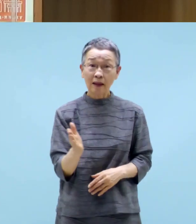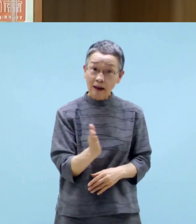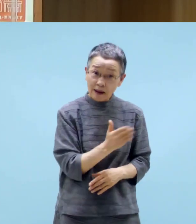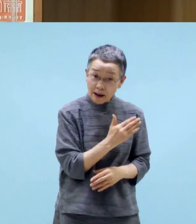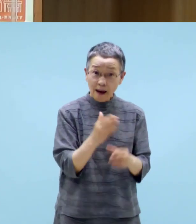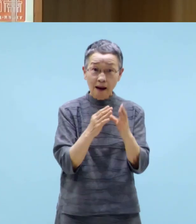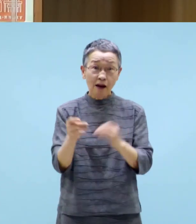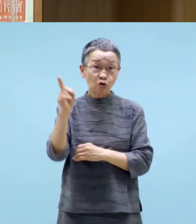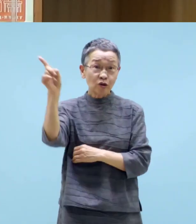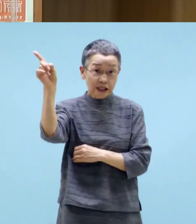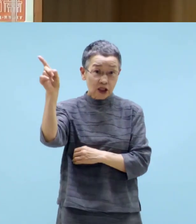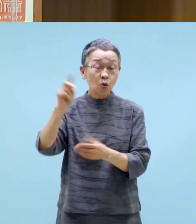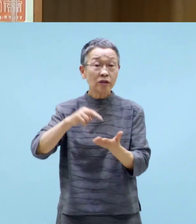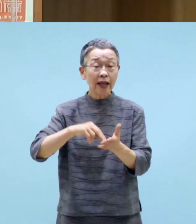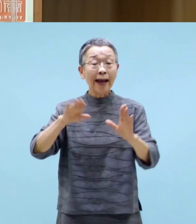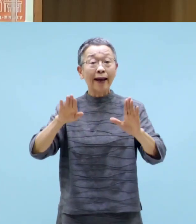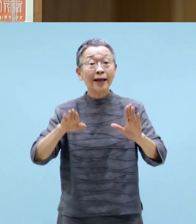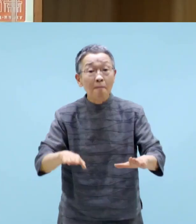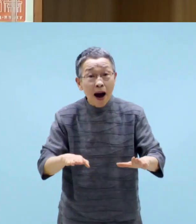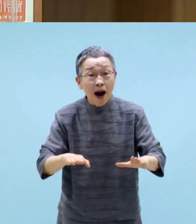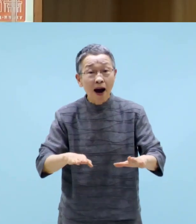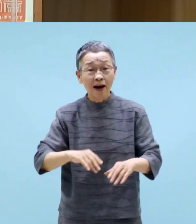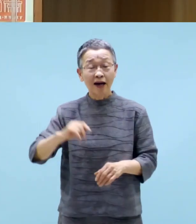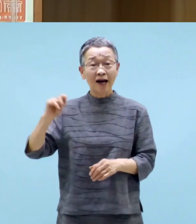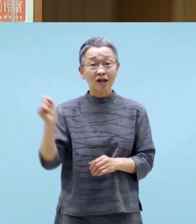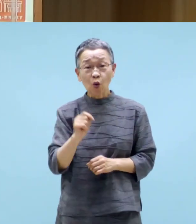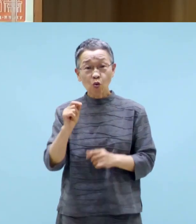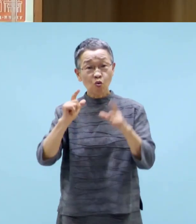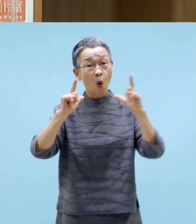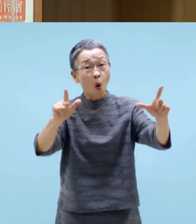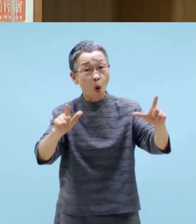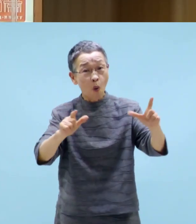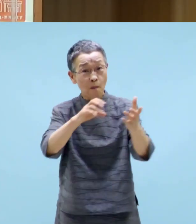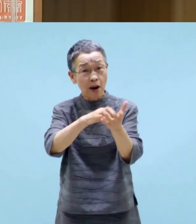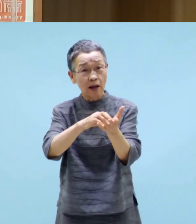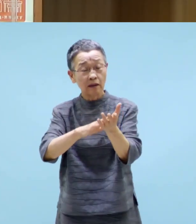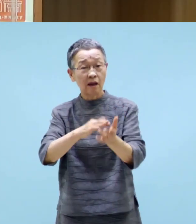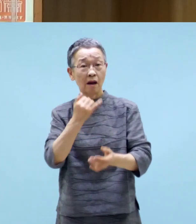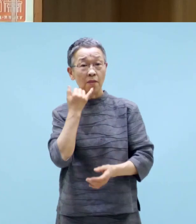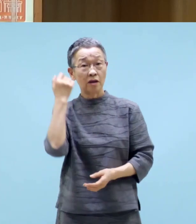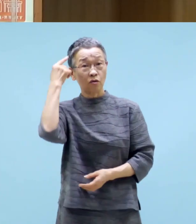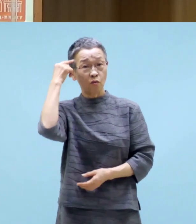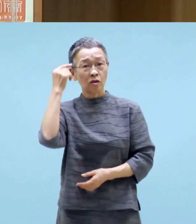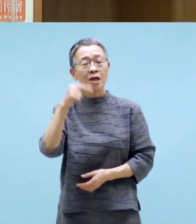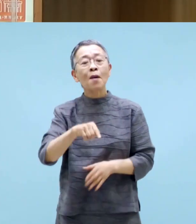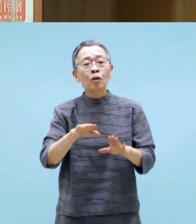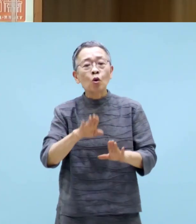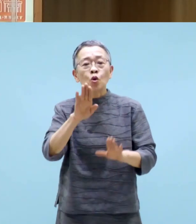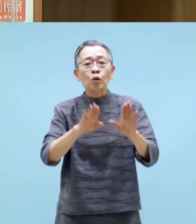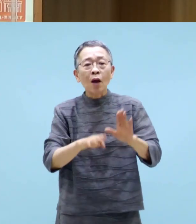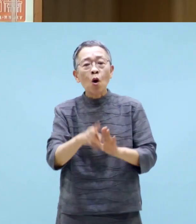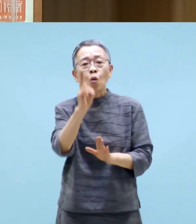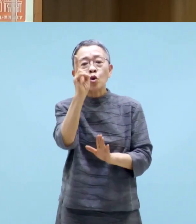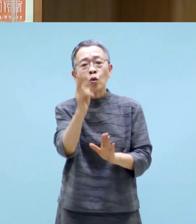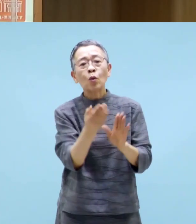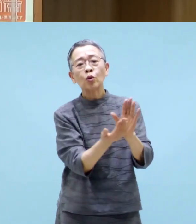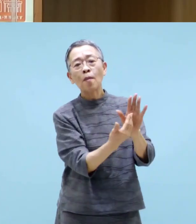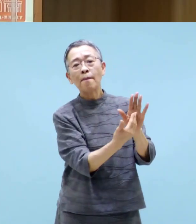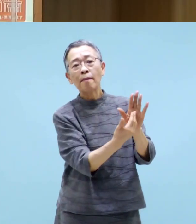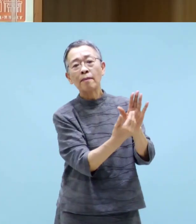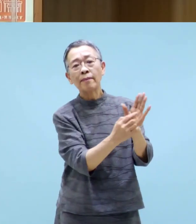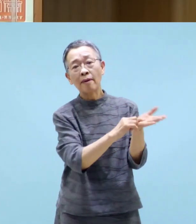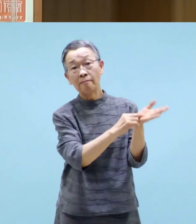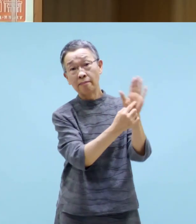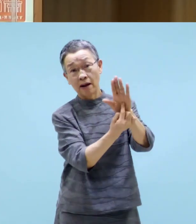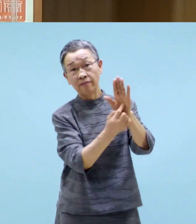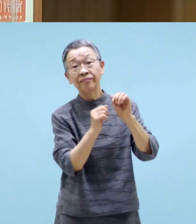国として今の速報でいいと思うんですけど、こういう傾向が見られるっていうのを整理した上で対